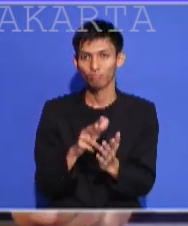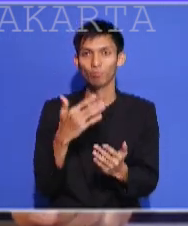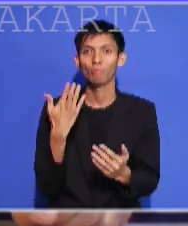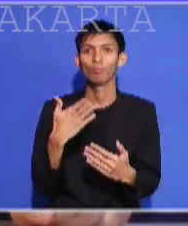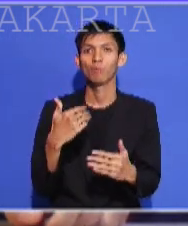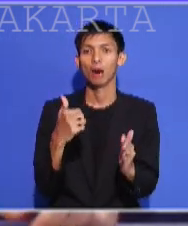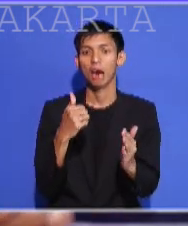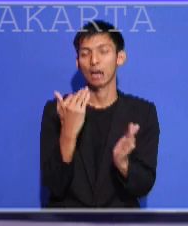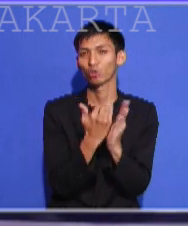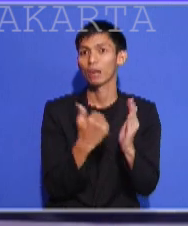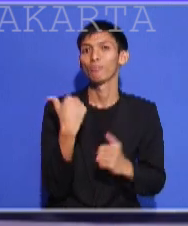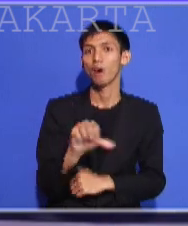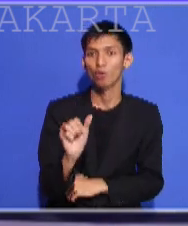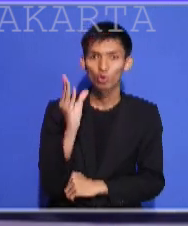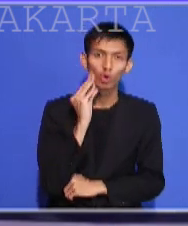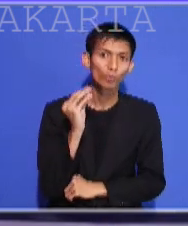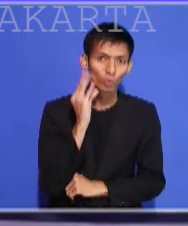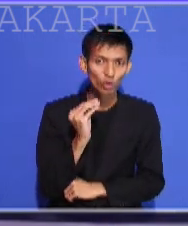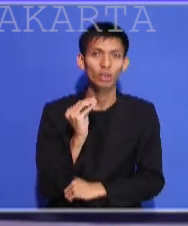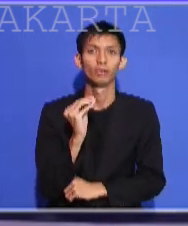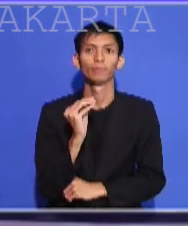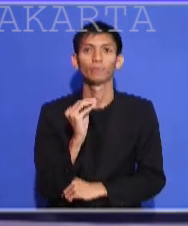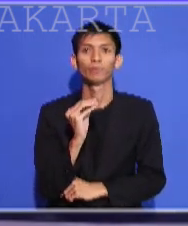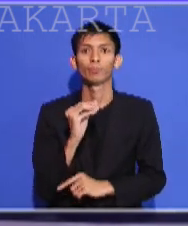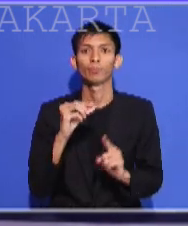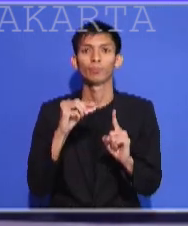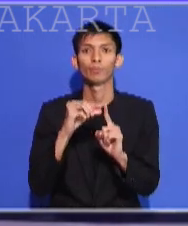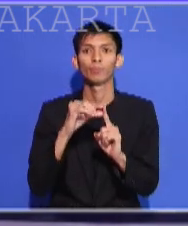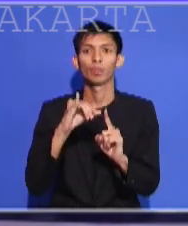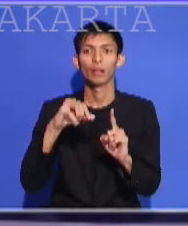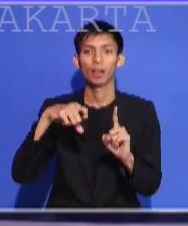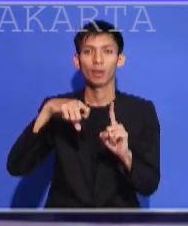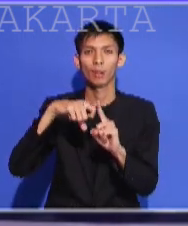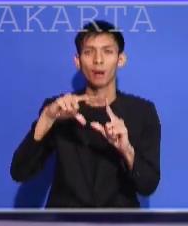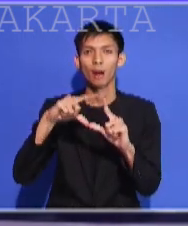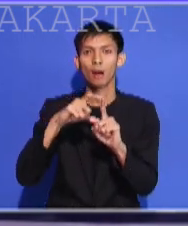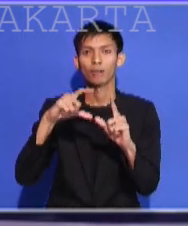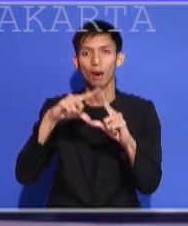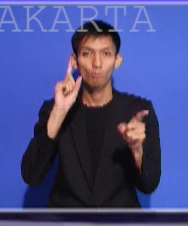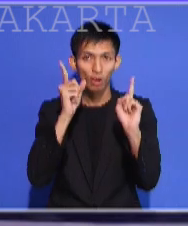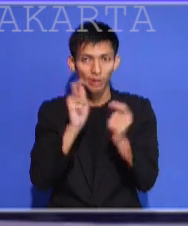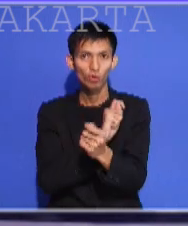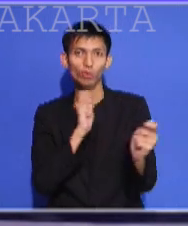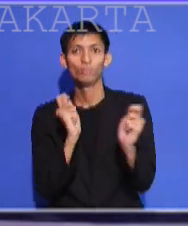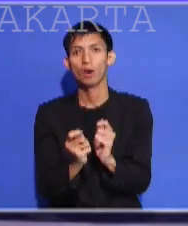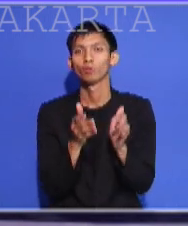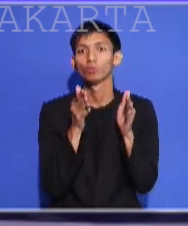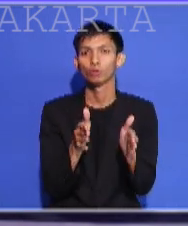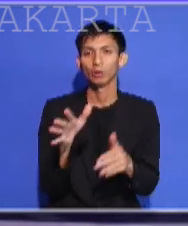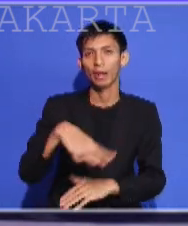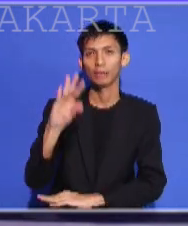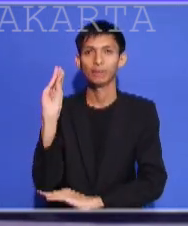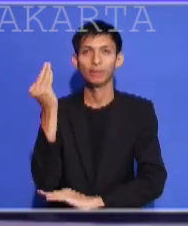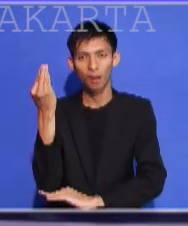Pilkada menurut Ganjar menyebut putusan tersebut akan mengubah konstelasi politik di Pilkada Jakarta Ia menegaskan